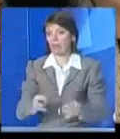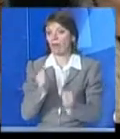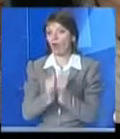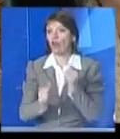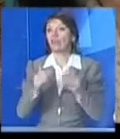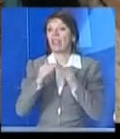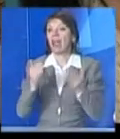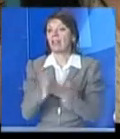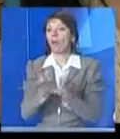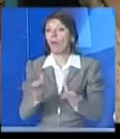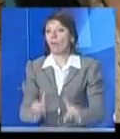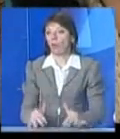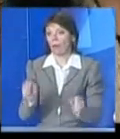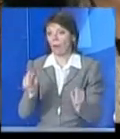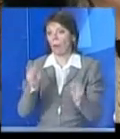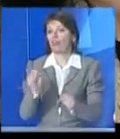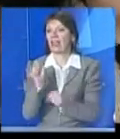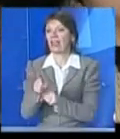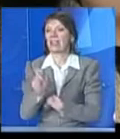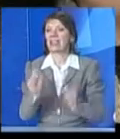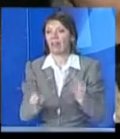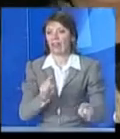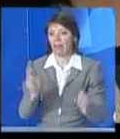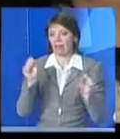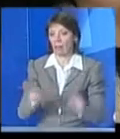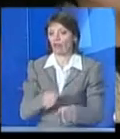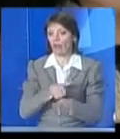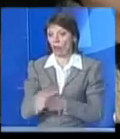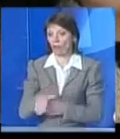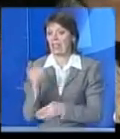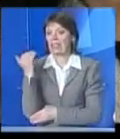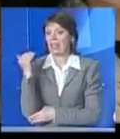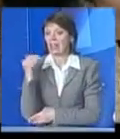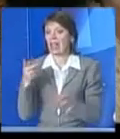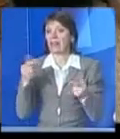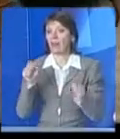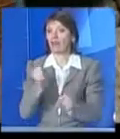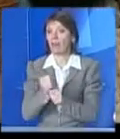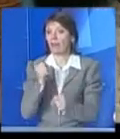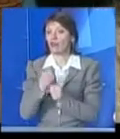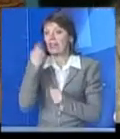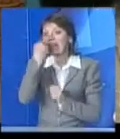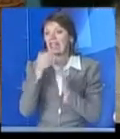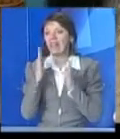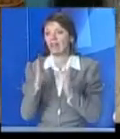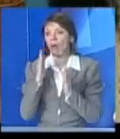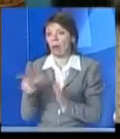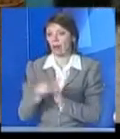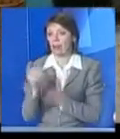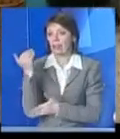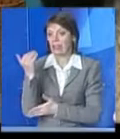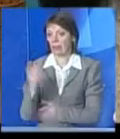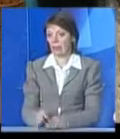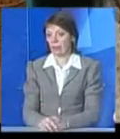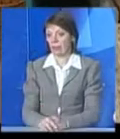є комп'ютер, де можна дати мамі завдання, які вона може, якими колегує дитину, де можна працювати індивідуально з дитиною, цього ніхто то мало